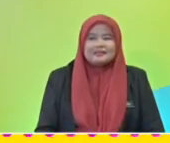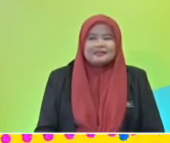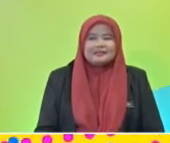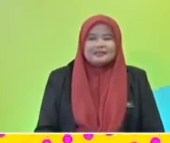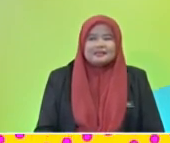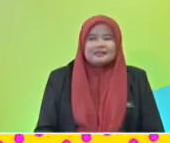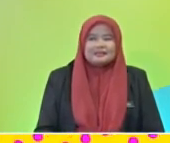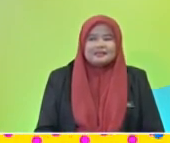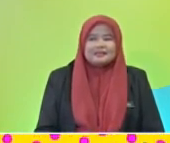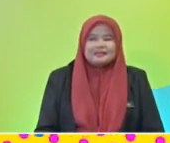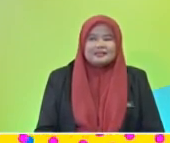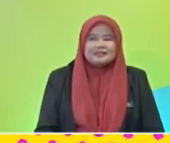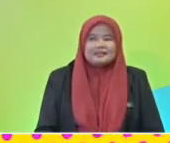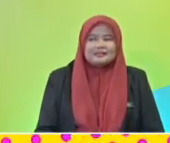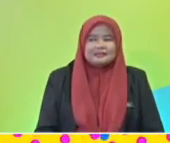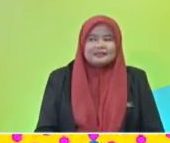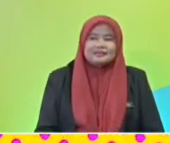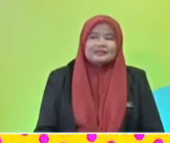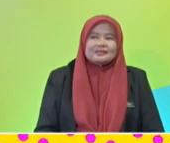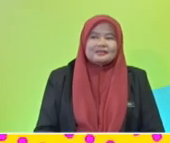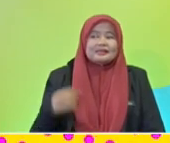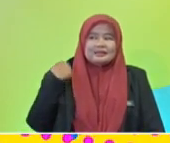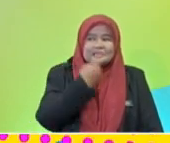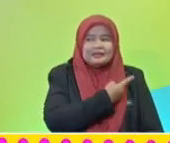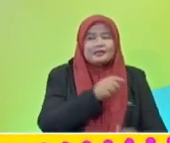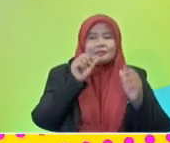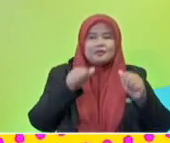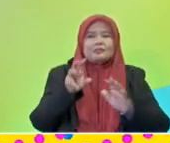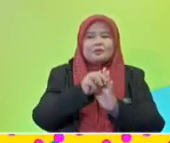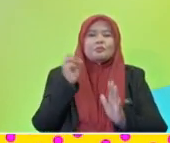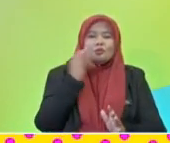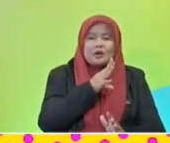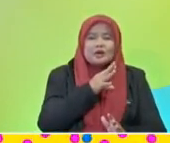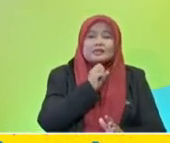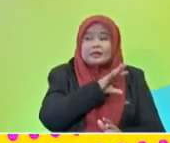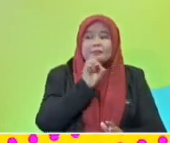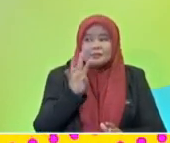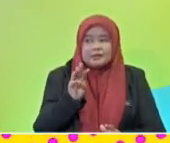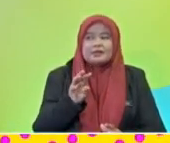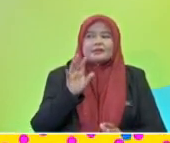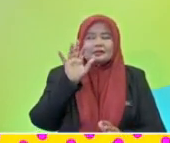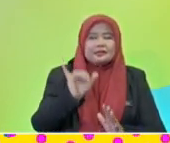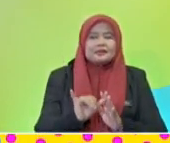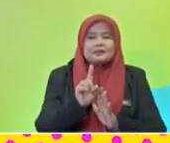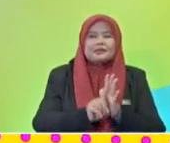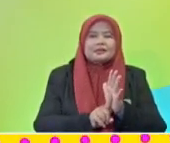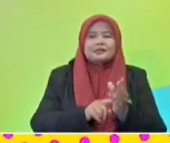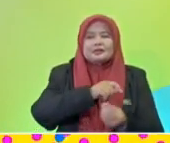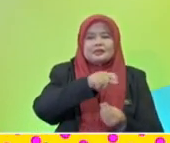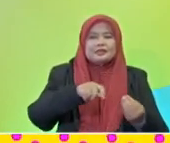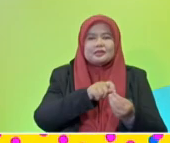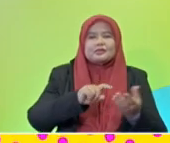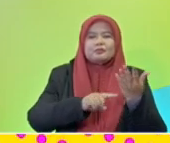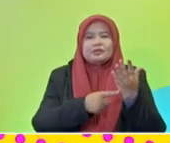silakan kumpulan plastik kita boleh membuang sampah yang dikitar semula dalam tong sampah yang disediakan